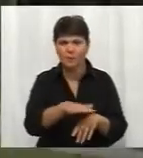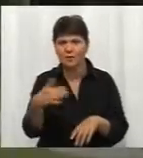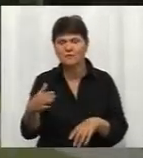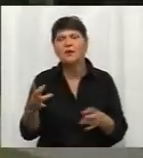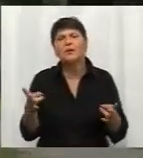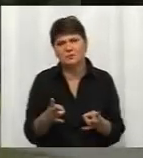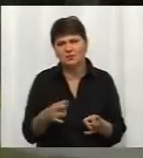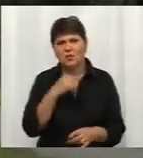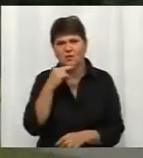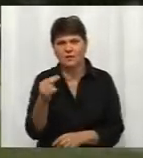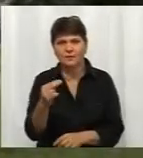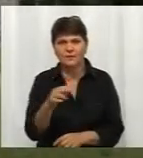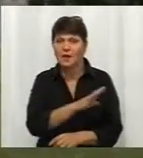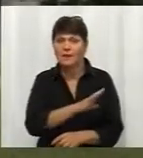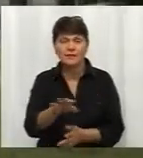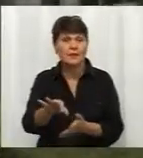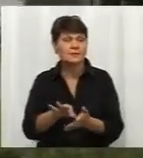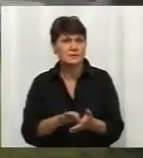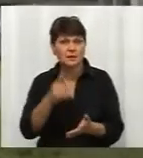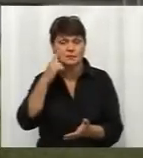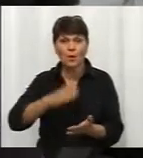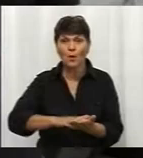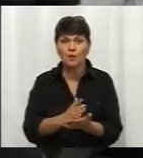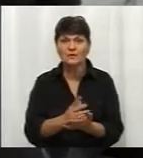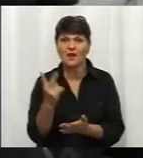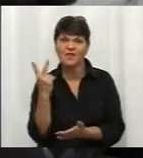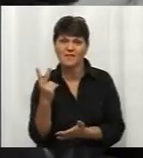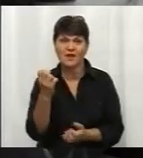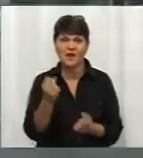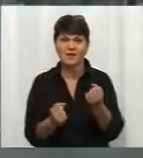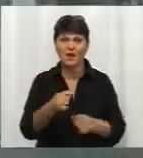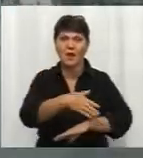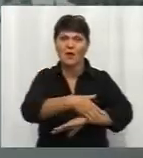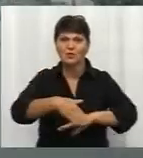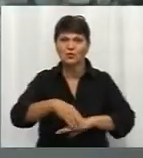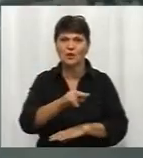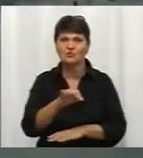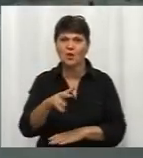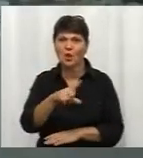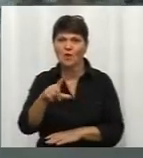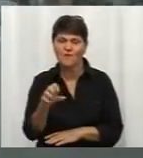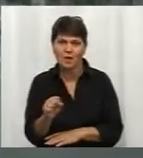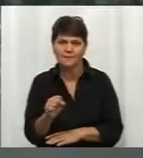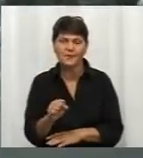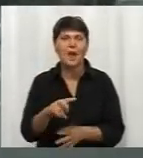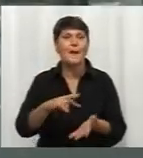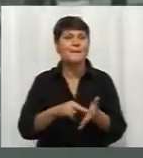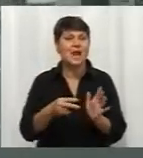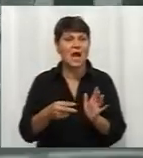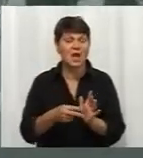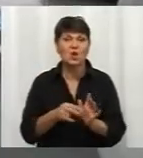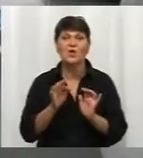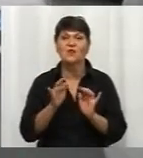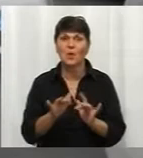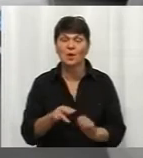уважнішим. Не одразу зорієнтувалися і два водії, які їхали по вулиці Чехова. Операція «Увага! Спецсигнал» планова, каже